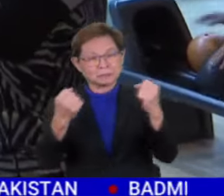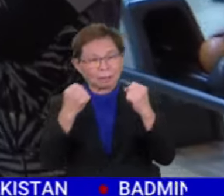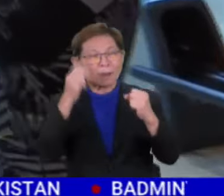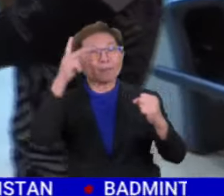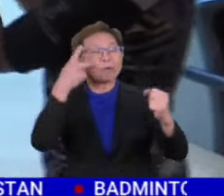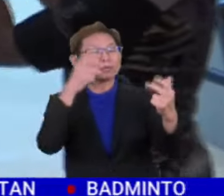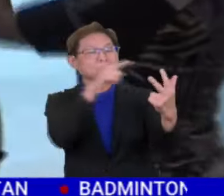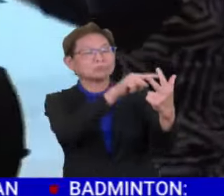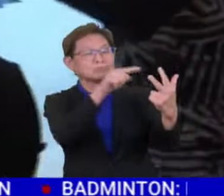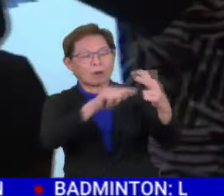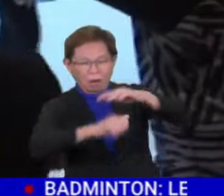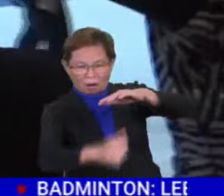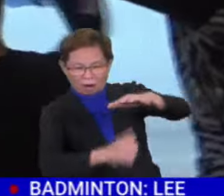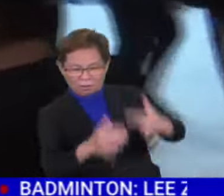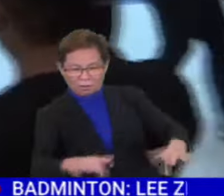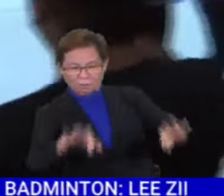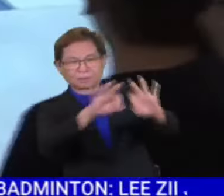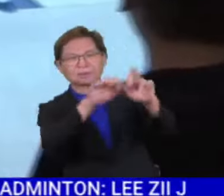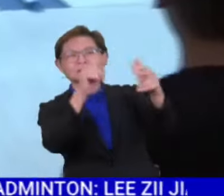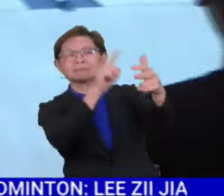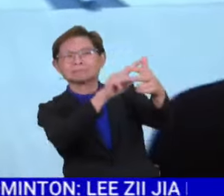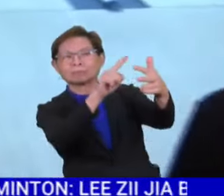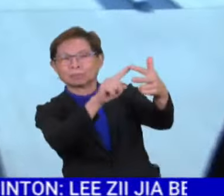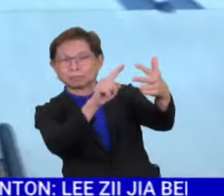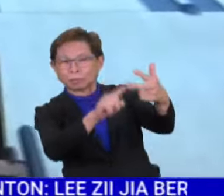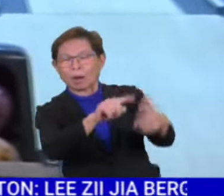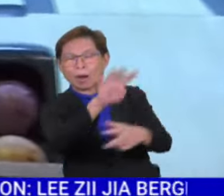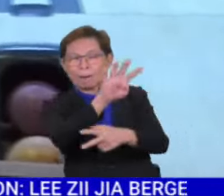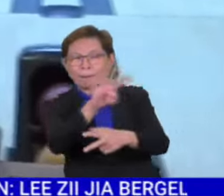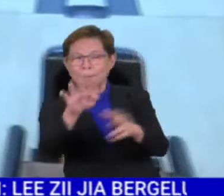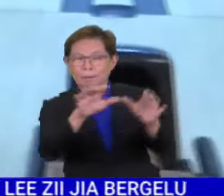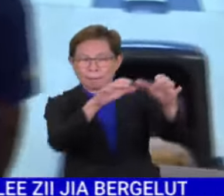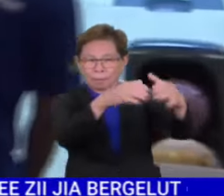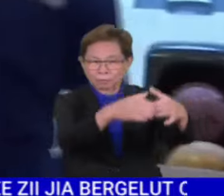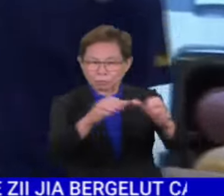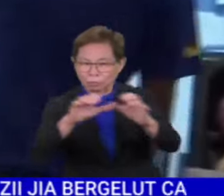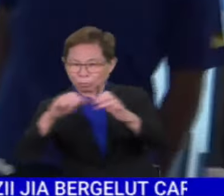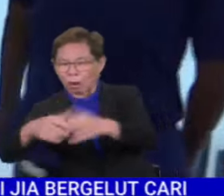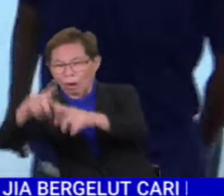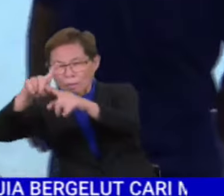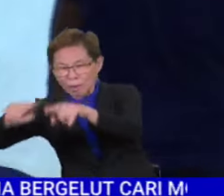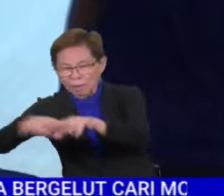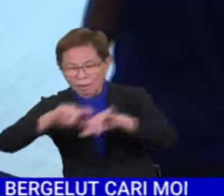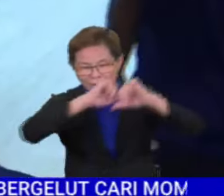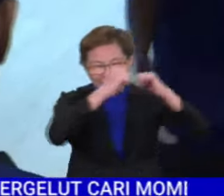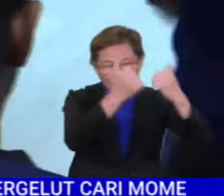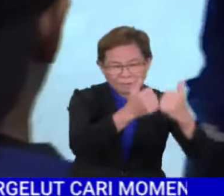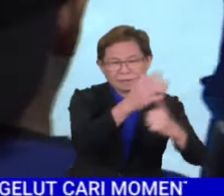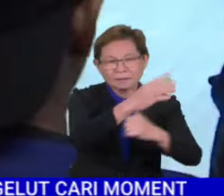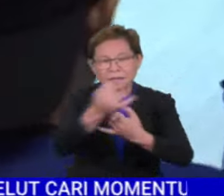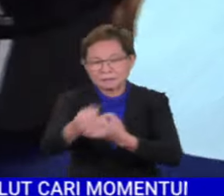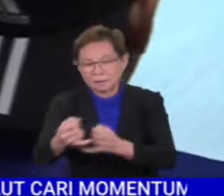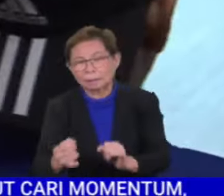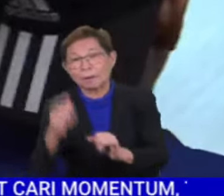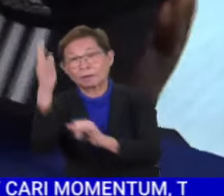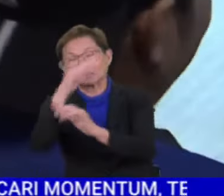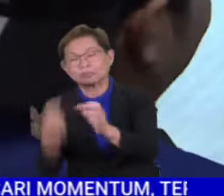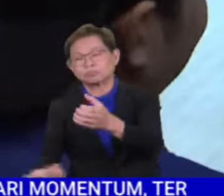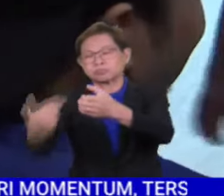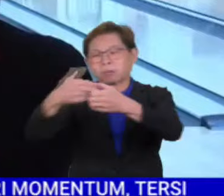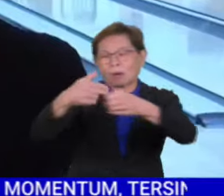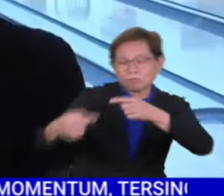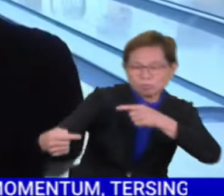politik adalah asas penting. Sebanyak 44 pasukan terdiri daripada pelbagai agensi dan jabatan kerajaan